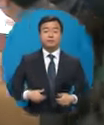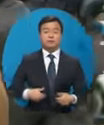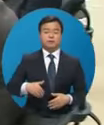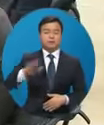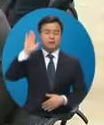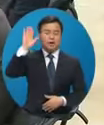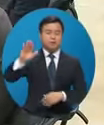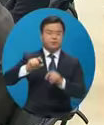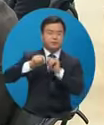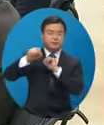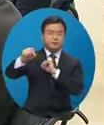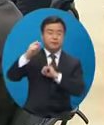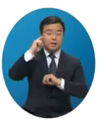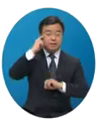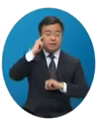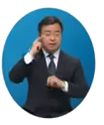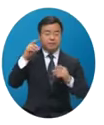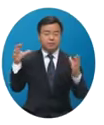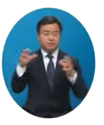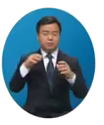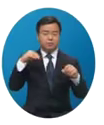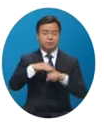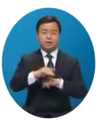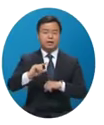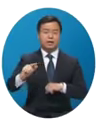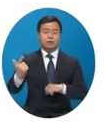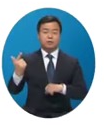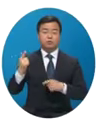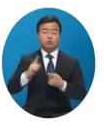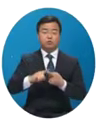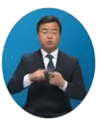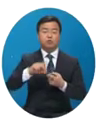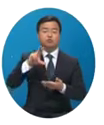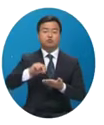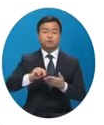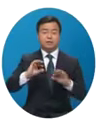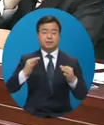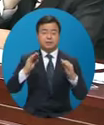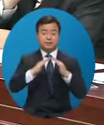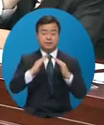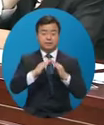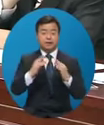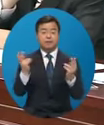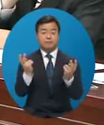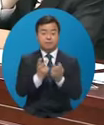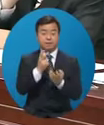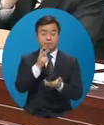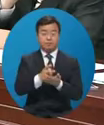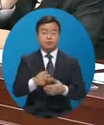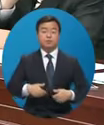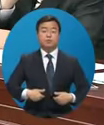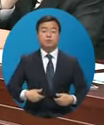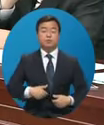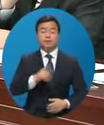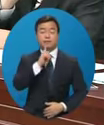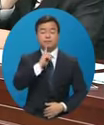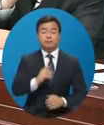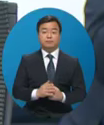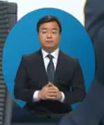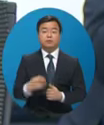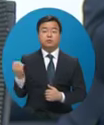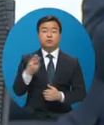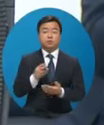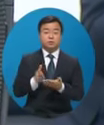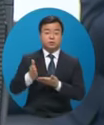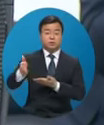개선 방안으로 합숙형 출제 방식에서 벗어나 문제 은행 방식을 적극 검토해야 한다는 의견이 많았습니다. 전문가들은 또